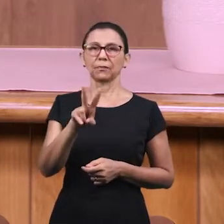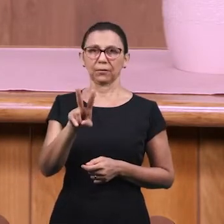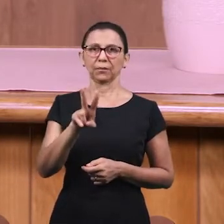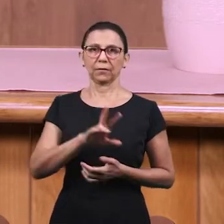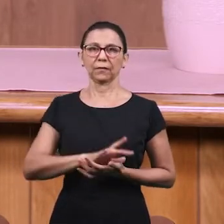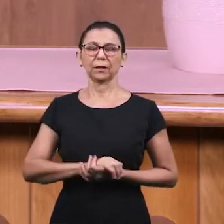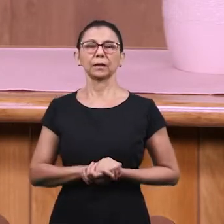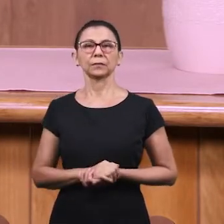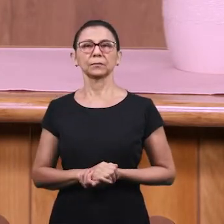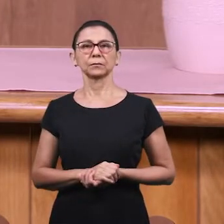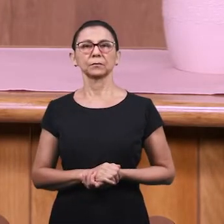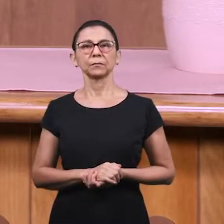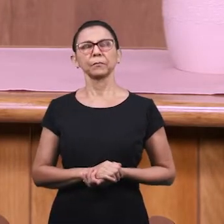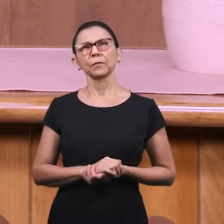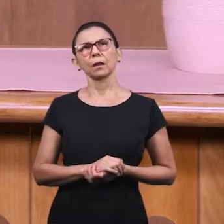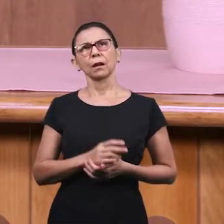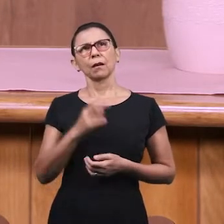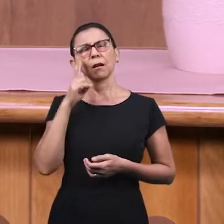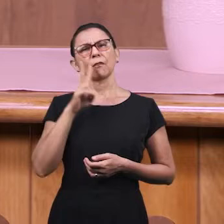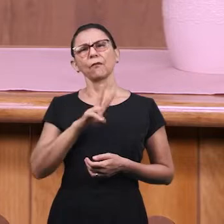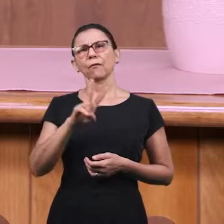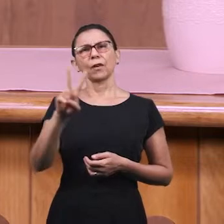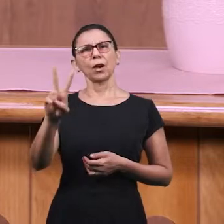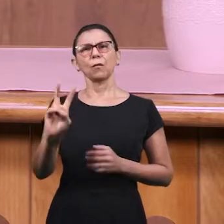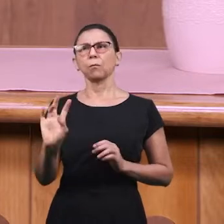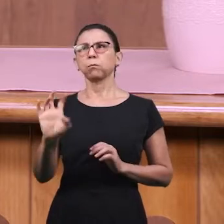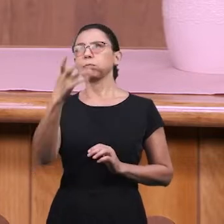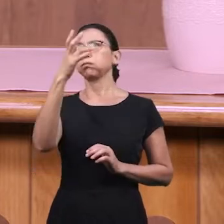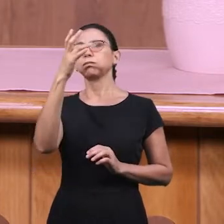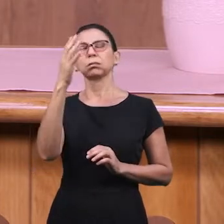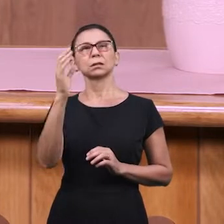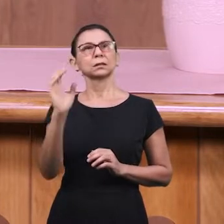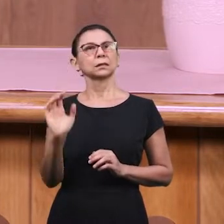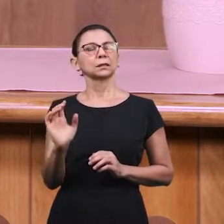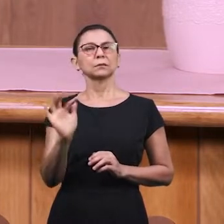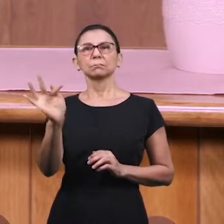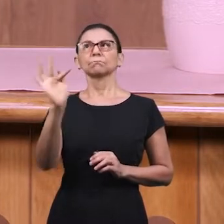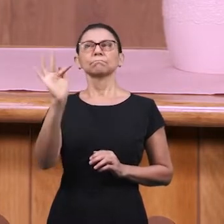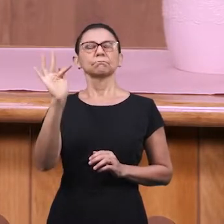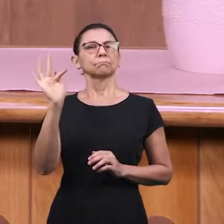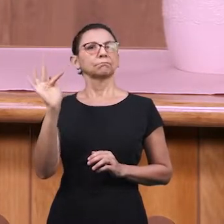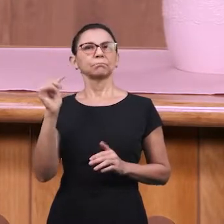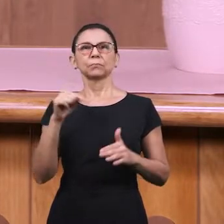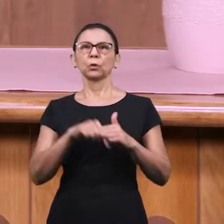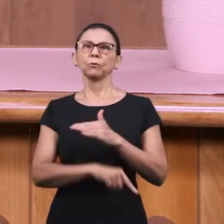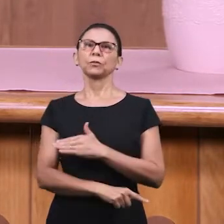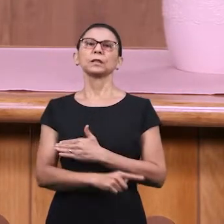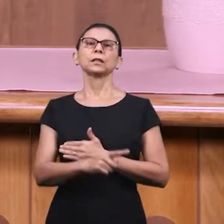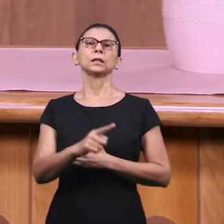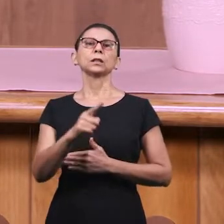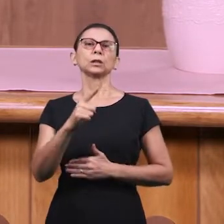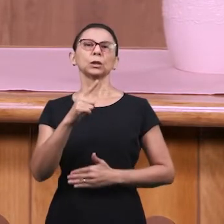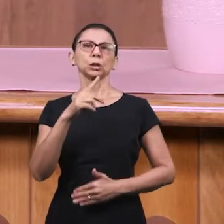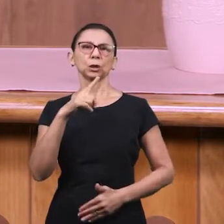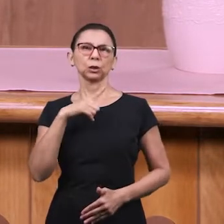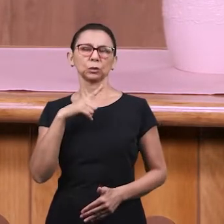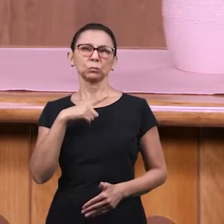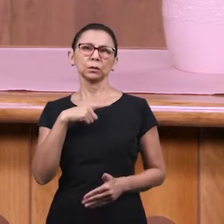видеть, видение – это феномен, да? Зрение, простите, это